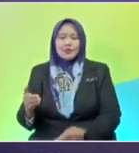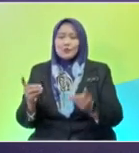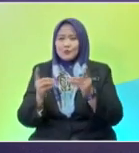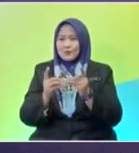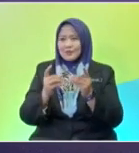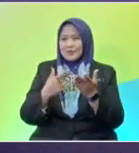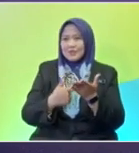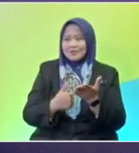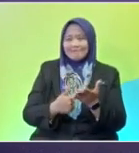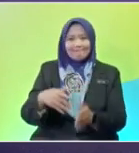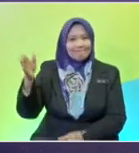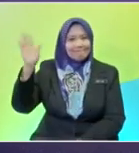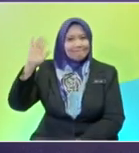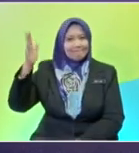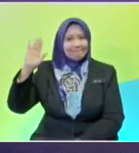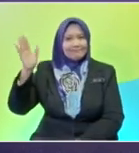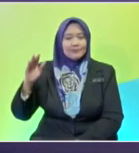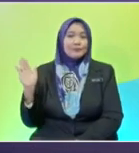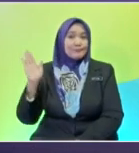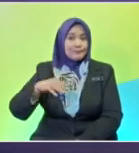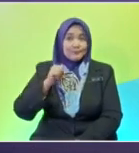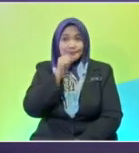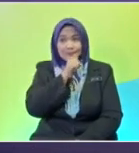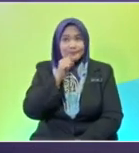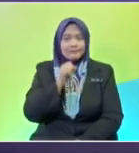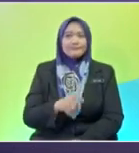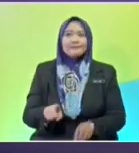bye jam kita nyanyi